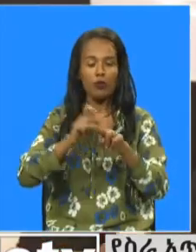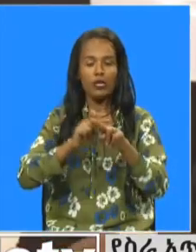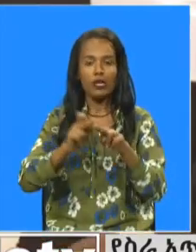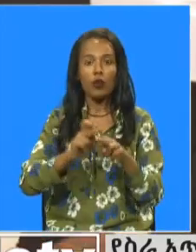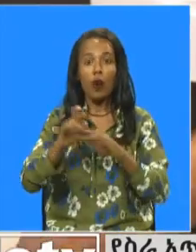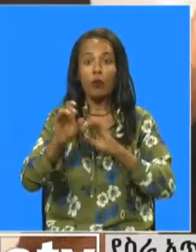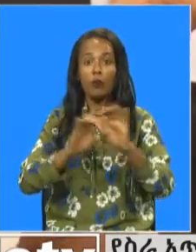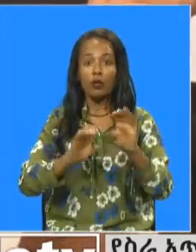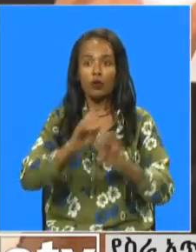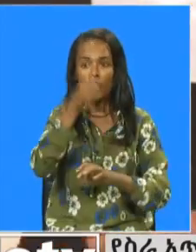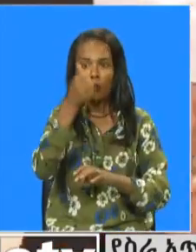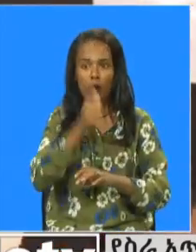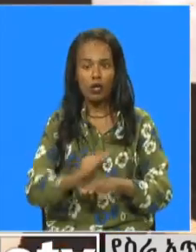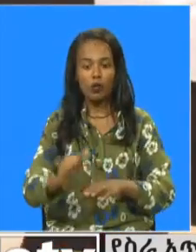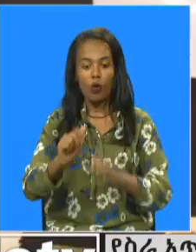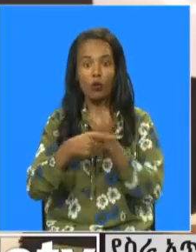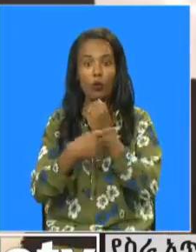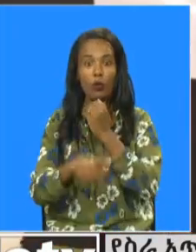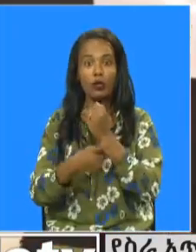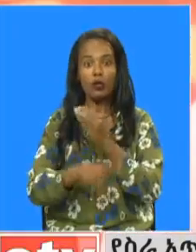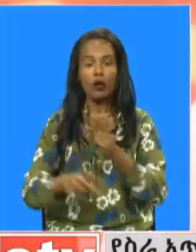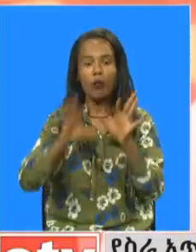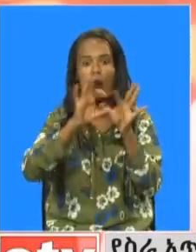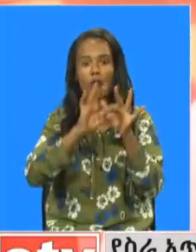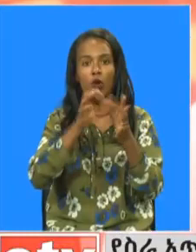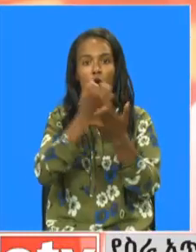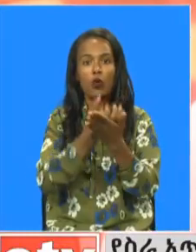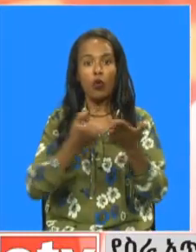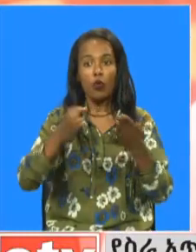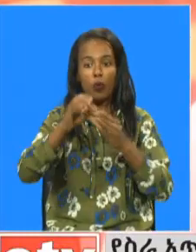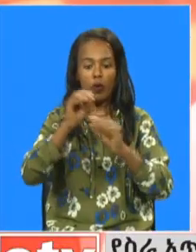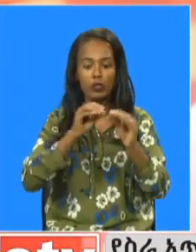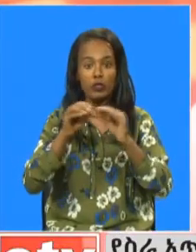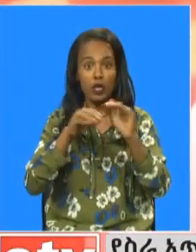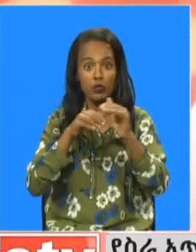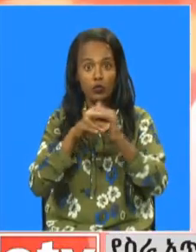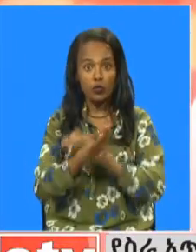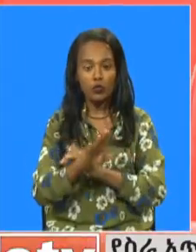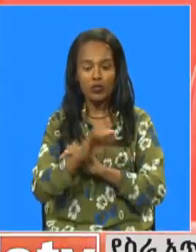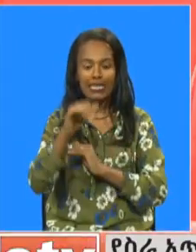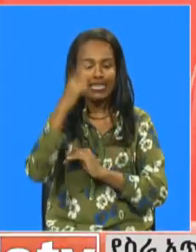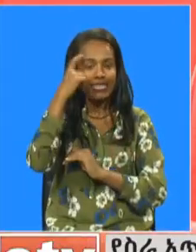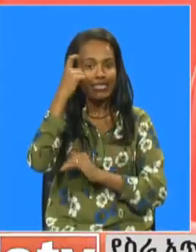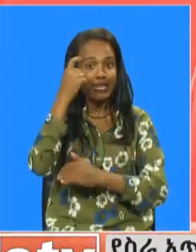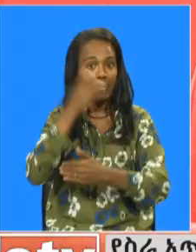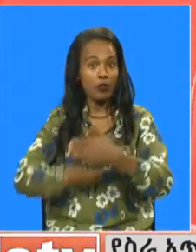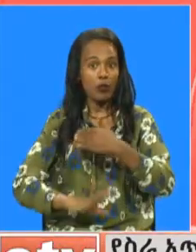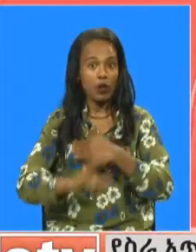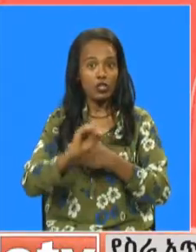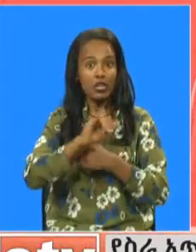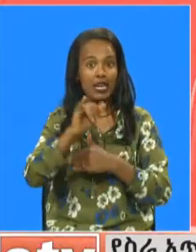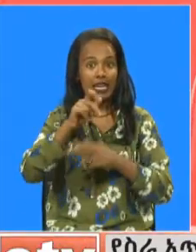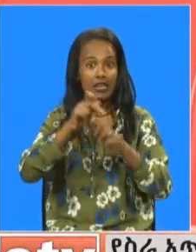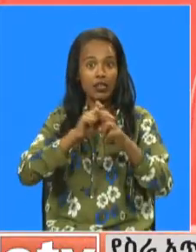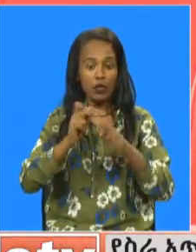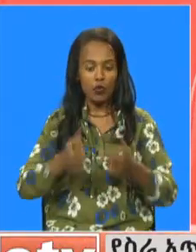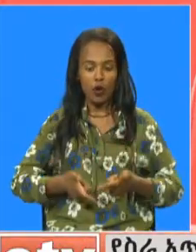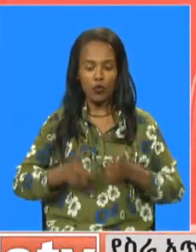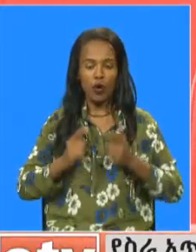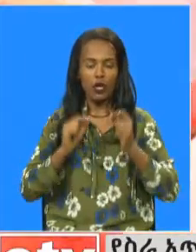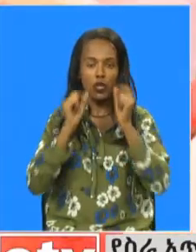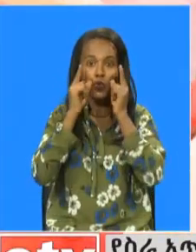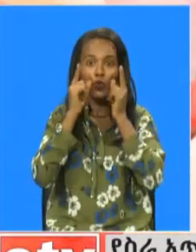በድሬዳዋ በሚደረጉ ማንኛውም የፖለቲካ ማህበራዊና ኢኮኖሚያዊ እንቅስቃሴዎች ውስጥ እንደ ትግራይ ተወላጅና እንደ ድሬዳዋ ነዋሪ